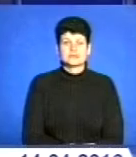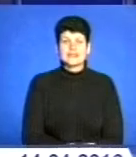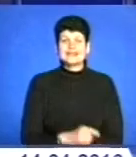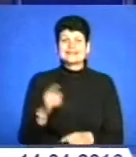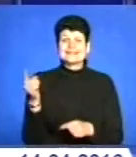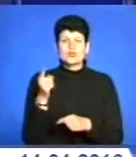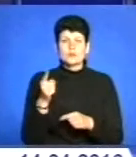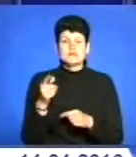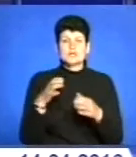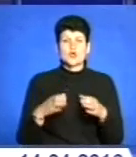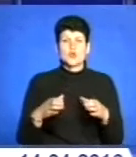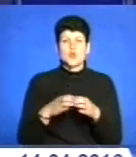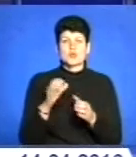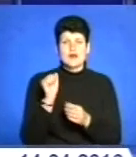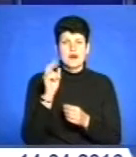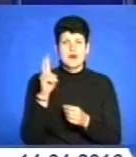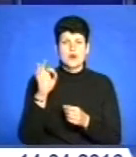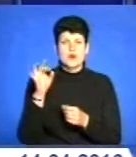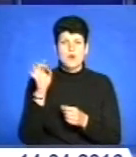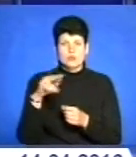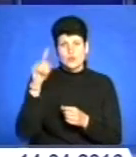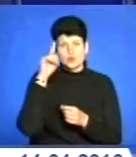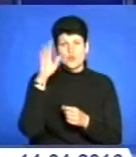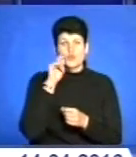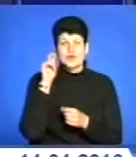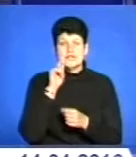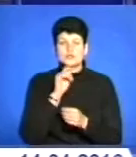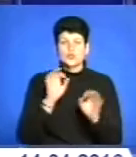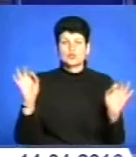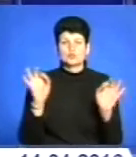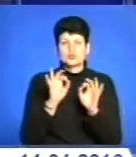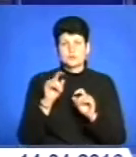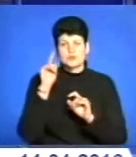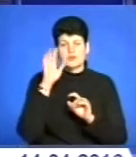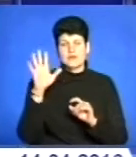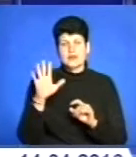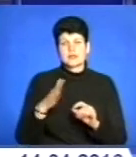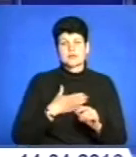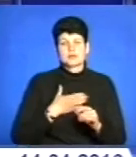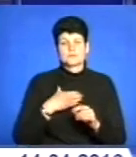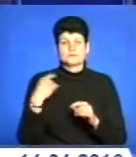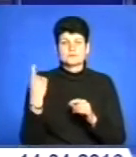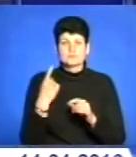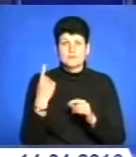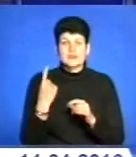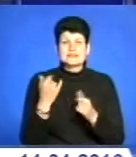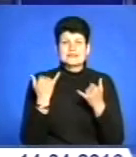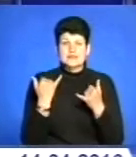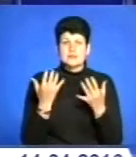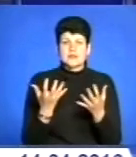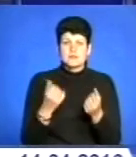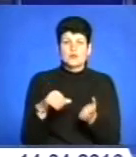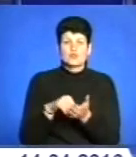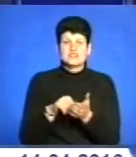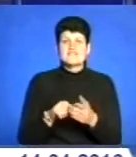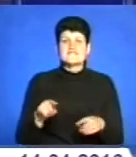Тернопільський гурт «Акорд» популяризує українську музику та прославляє наш край не тільки в Україні, а й за кордоном. Зараз квартет бере участь у